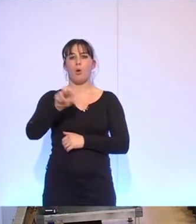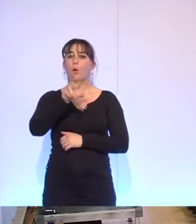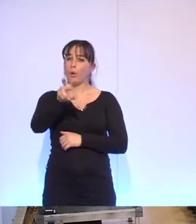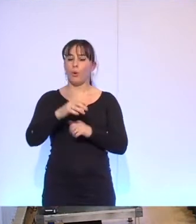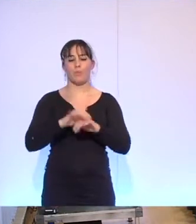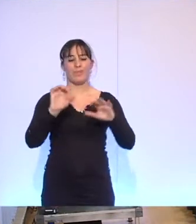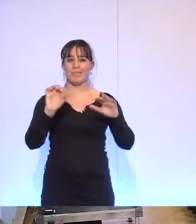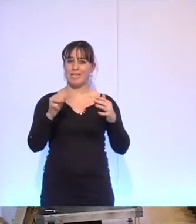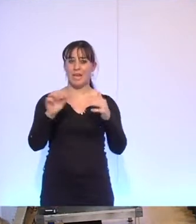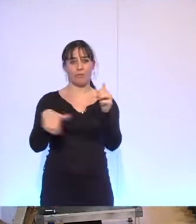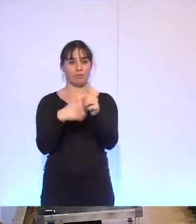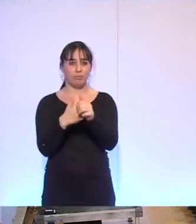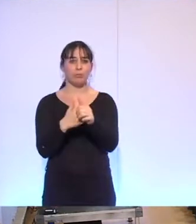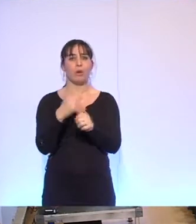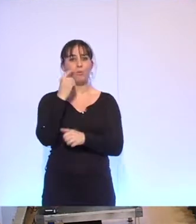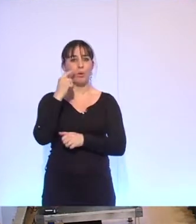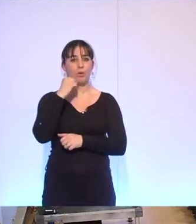Seizième adjoint, Vincent Fristeau.